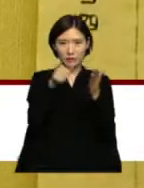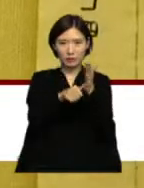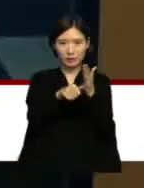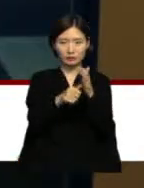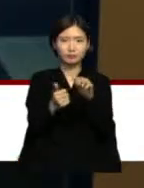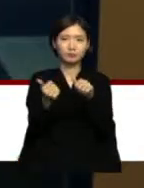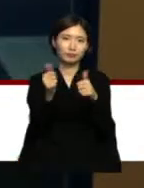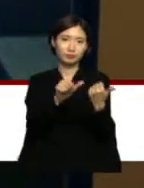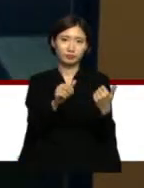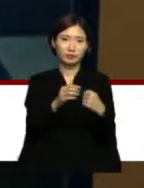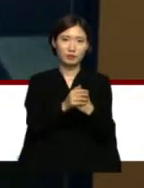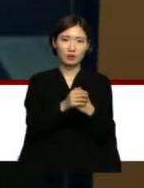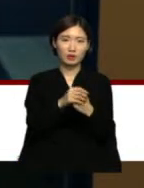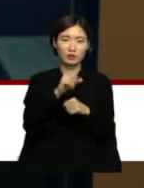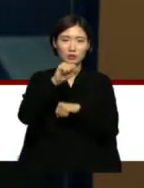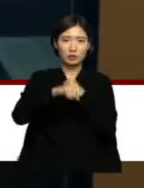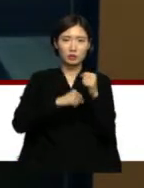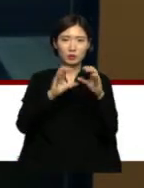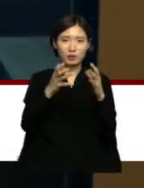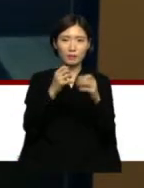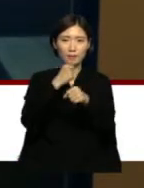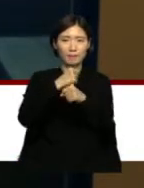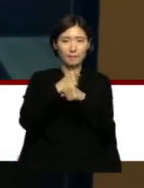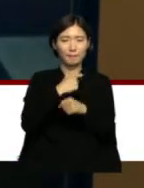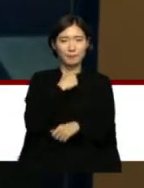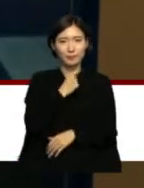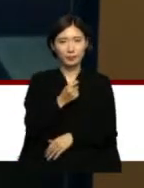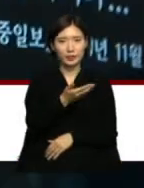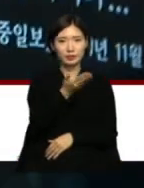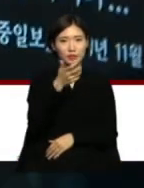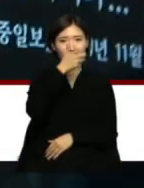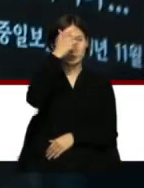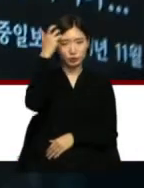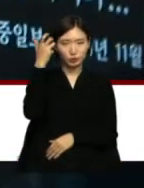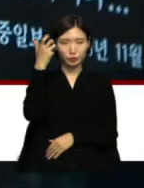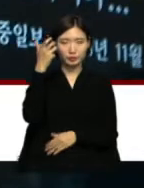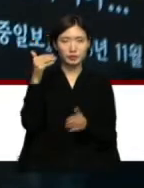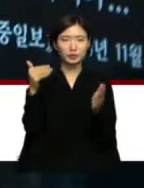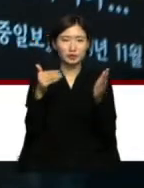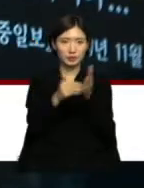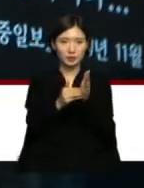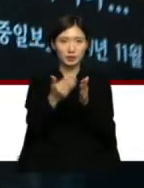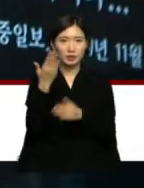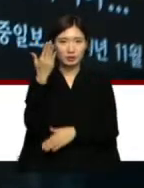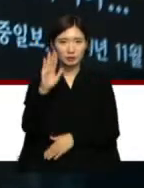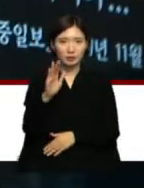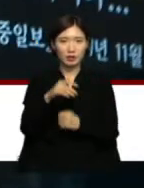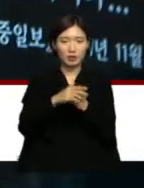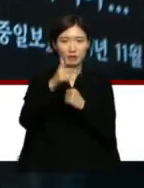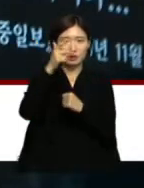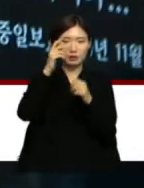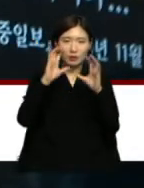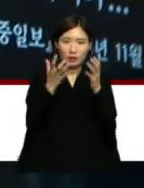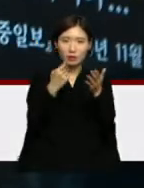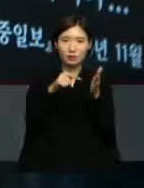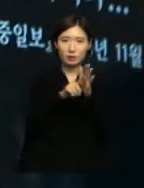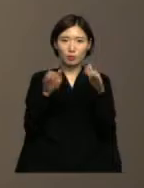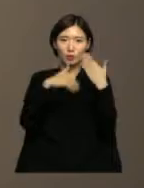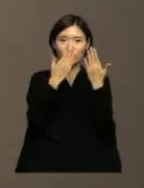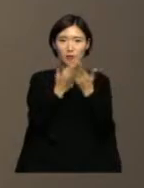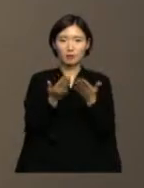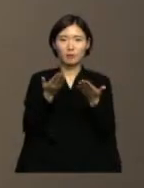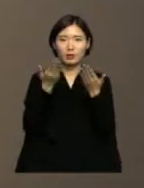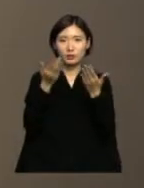맙니다. 자유로운 나라를 만들고자 했던 그들의 꿈은 이렇게 끝이 났지만 조국을 위해 모든 것을